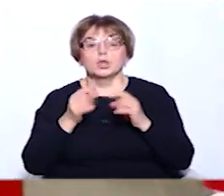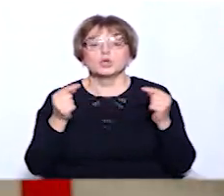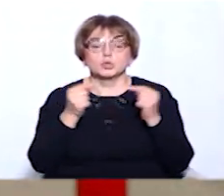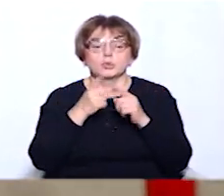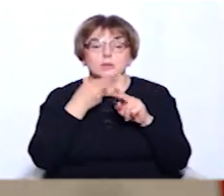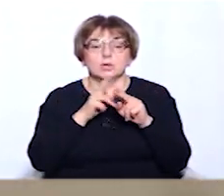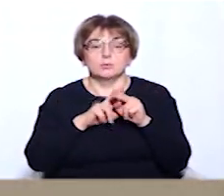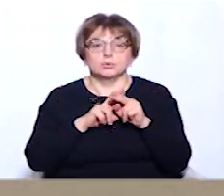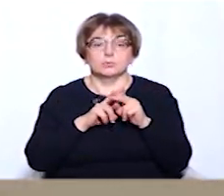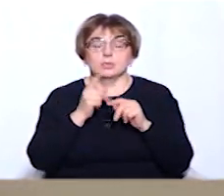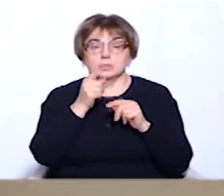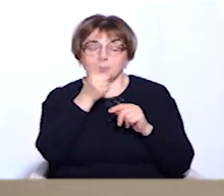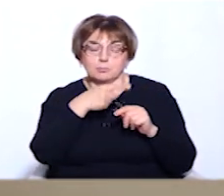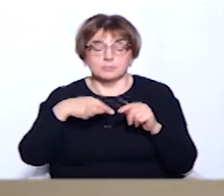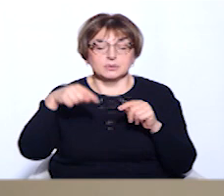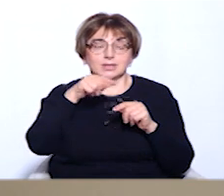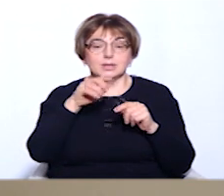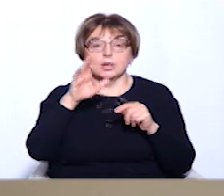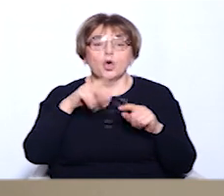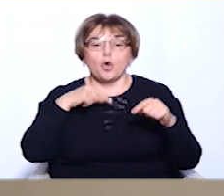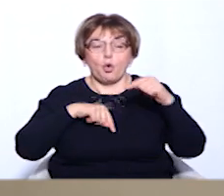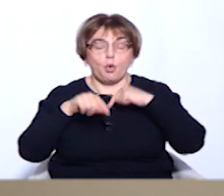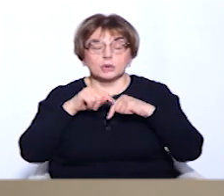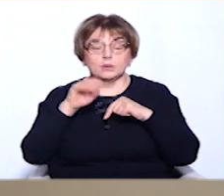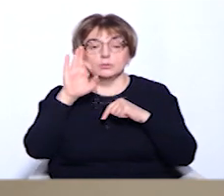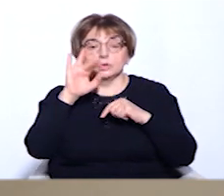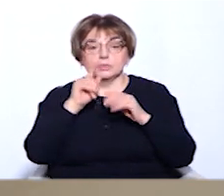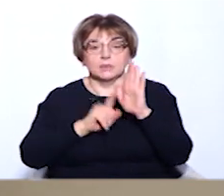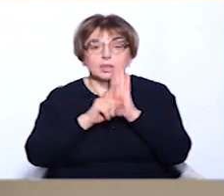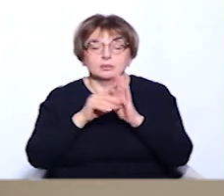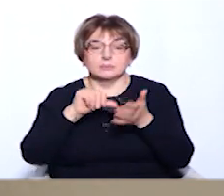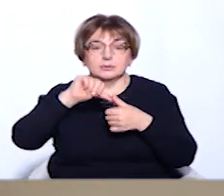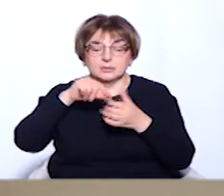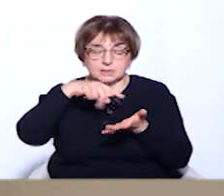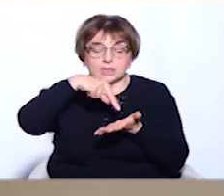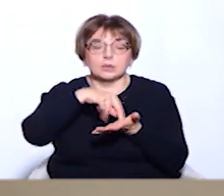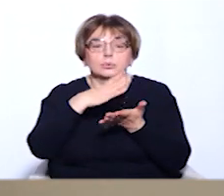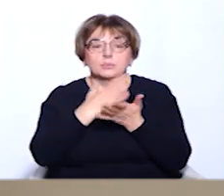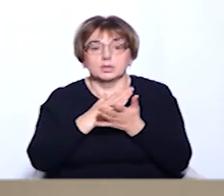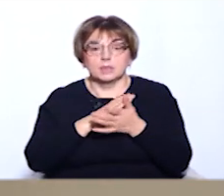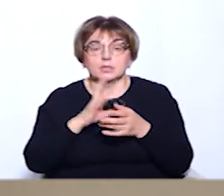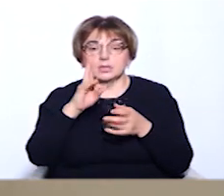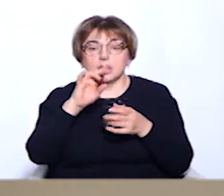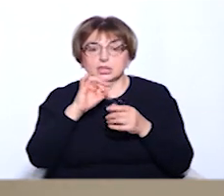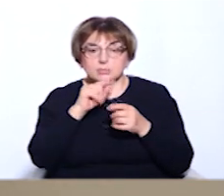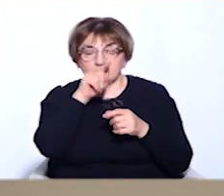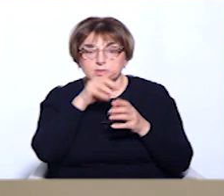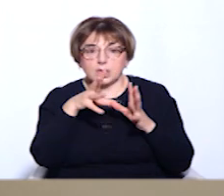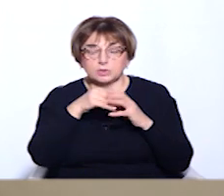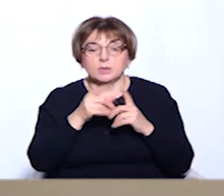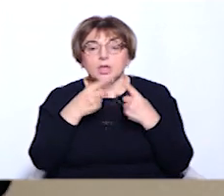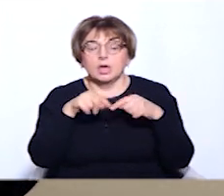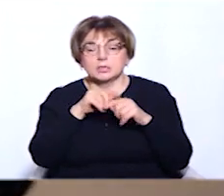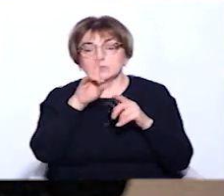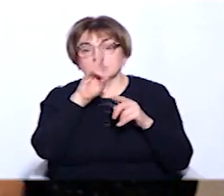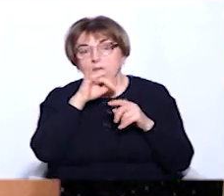ამიტომაც მთელი ორგანული ქიმია ეყრდნობა ნახშირბადის ატომს და ამასთან ერთად შეიცავს წყალბადის, ჟანგბადის ატომებს და